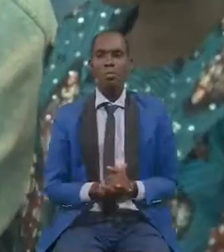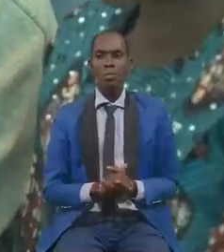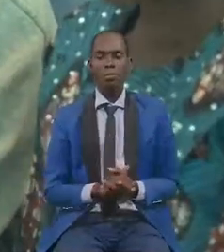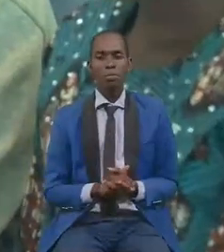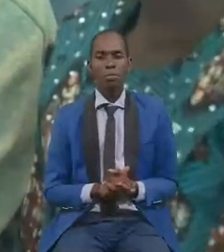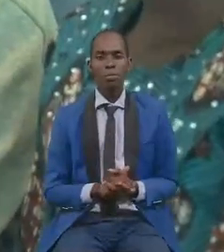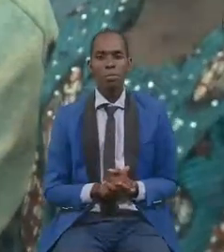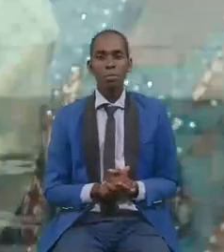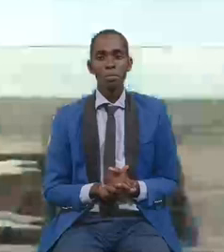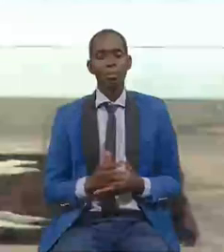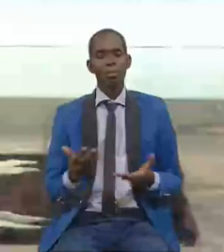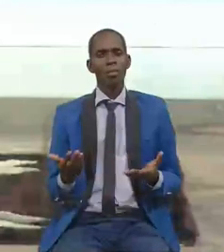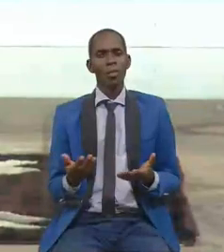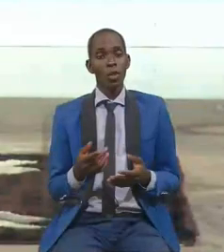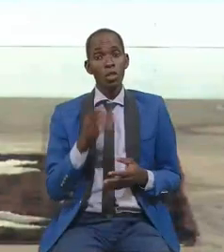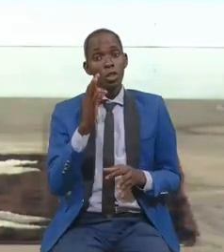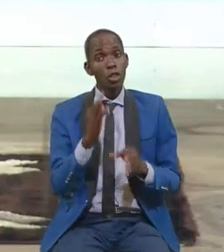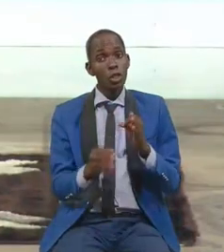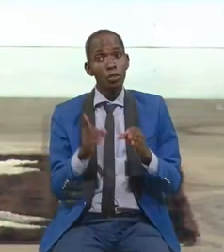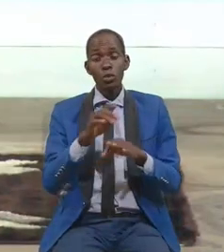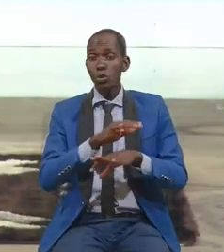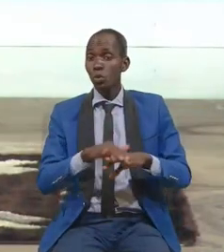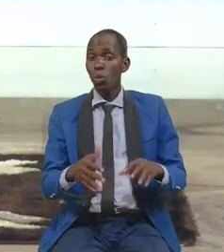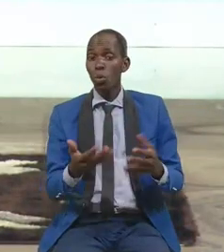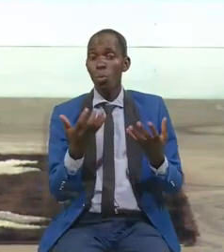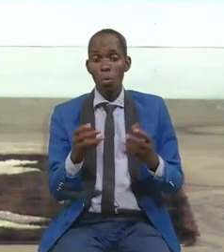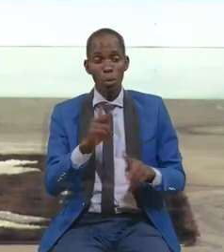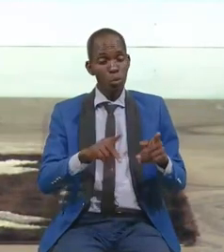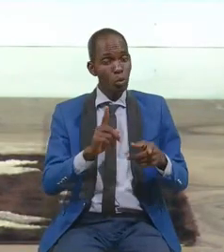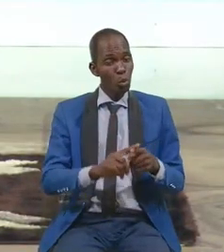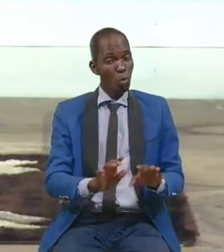Pourquoi voulez-vous qu'on vous craigne? On ne craint pas Jésus.